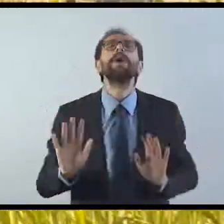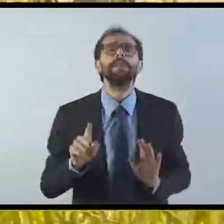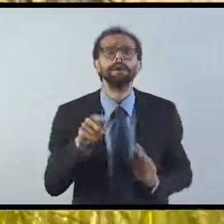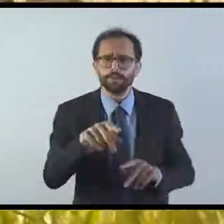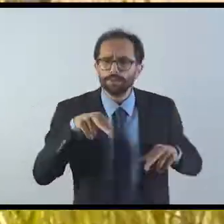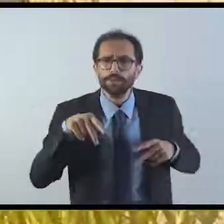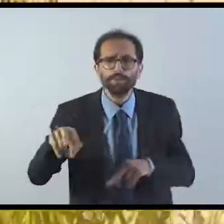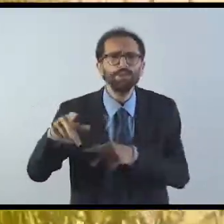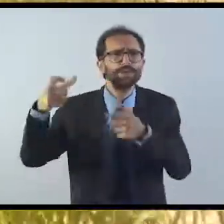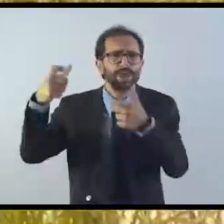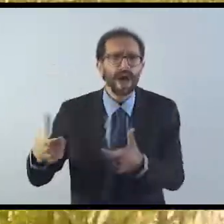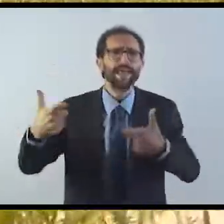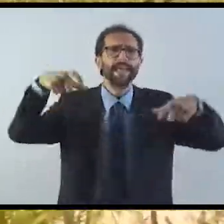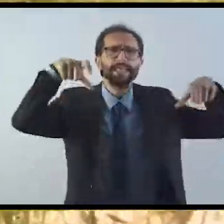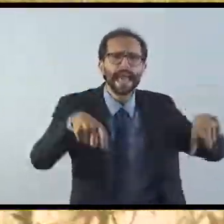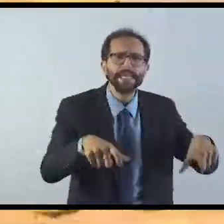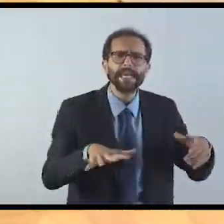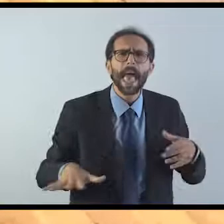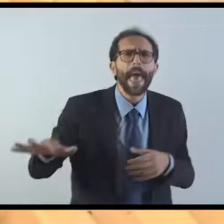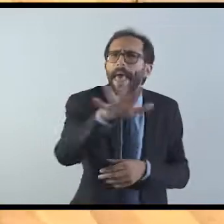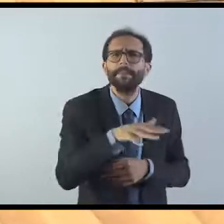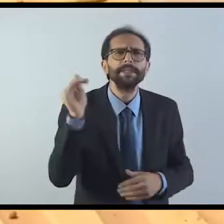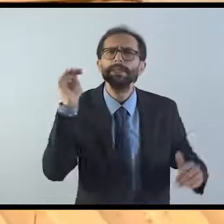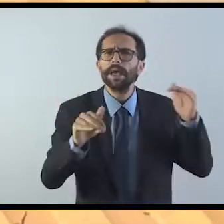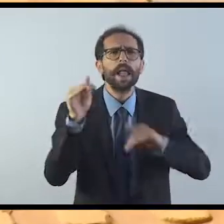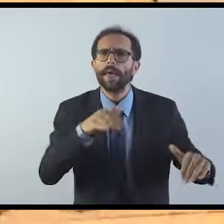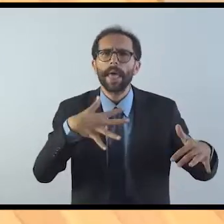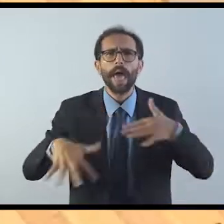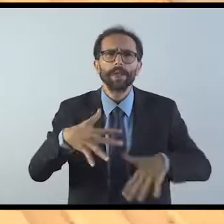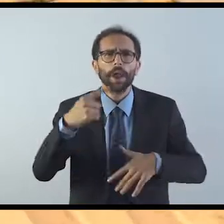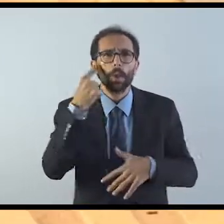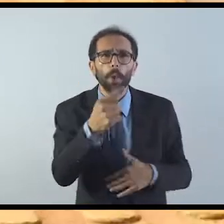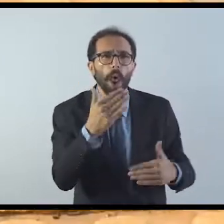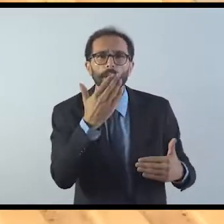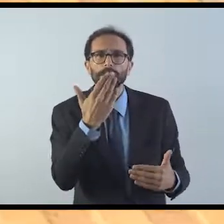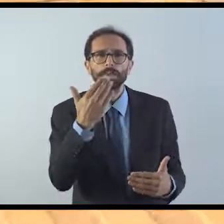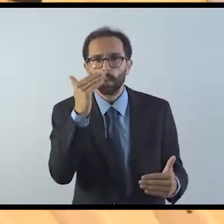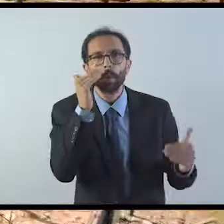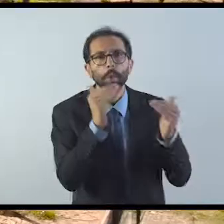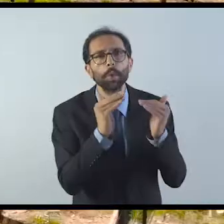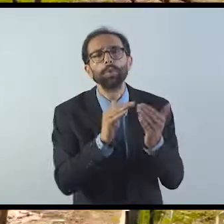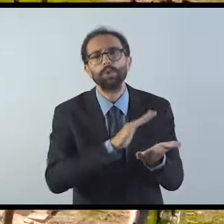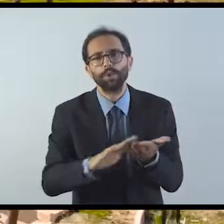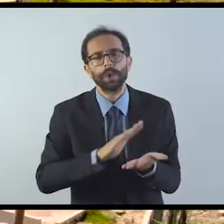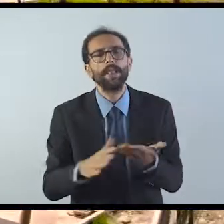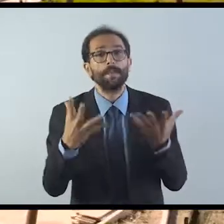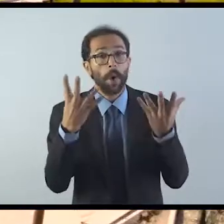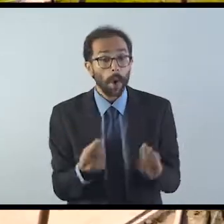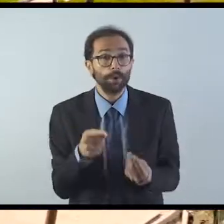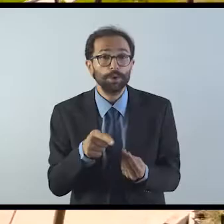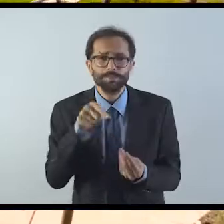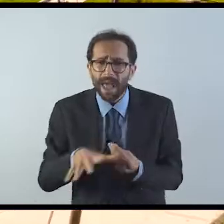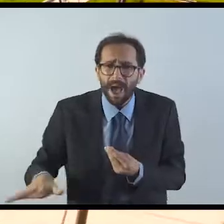Tesisler Adana gelecek engelli bireyler için gerekli düzenlemeler Hayata geçirilmiştir bir her